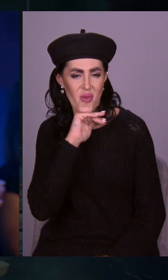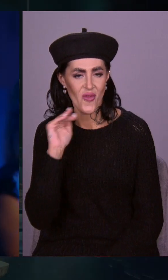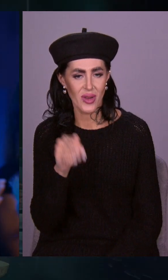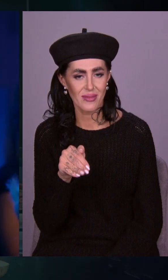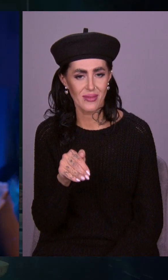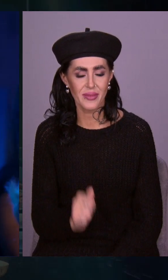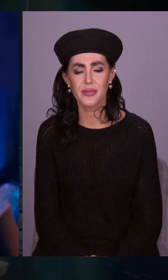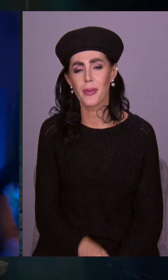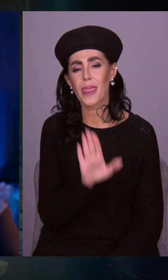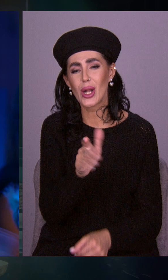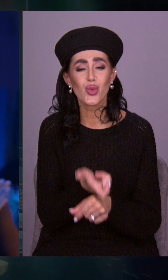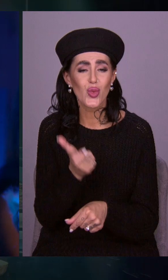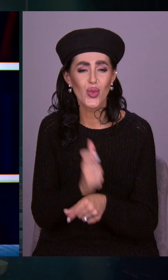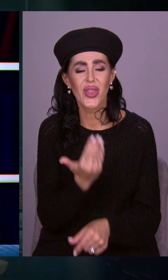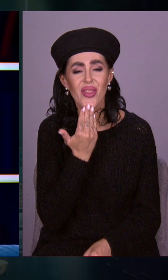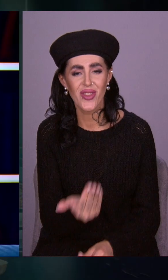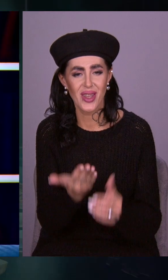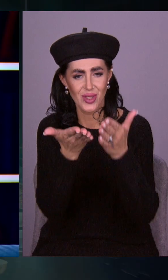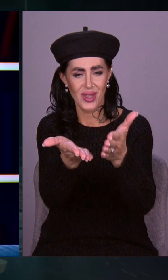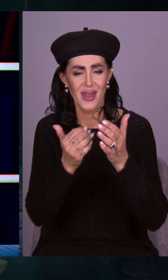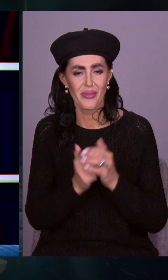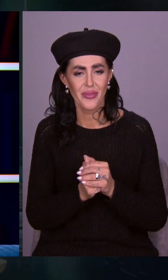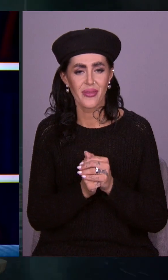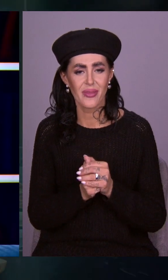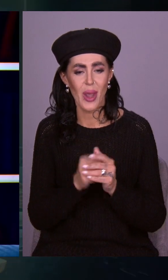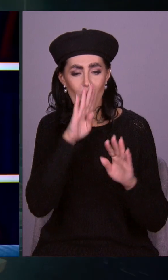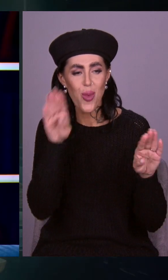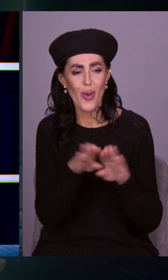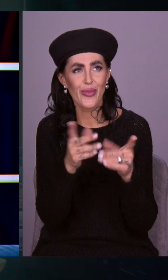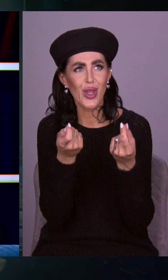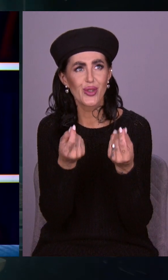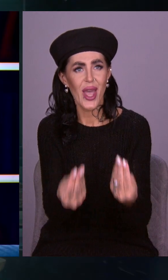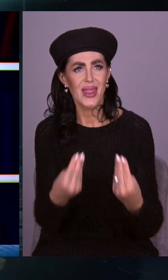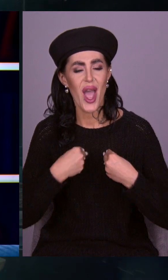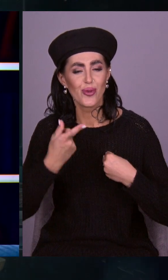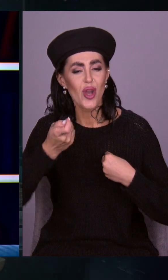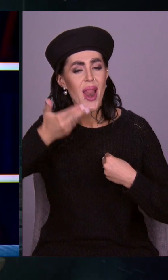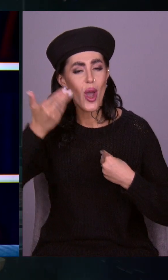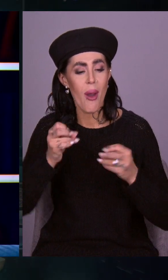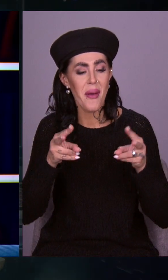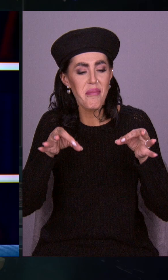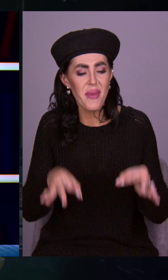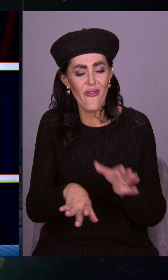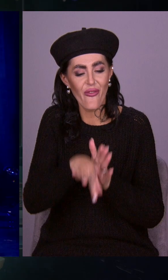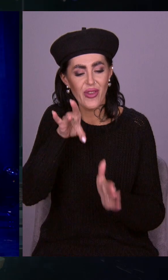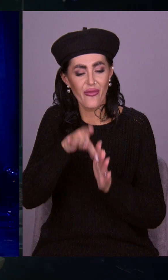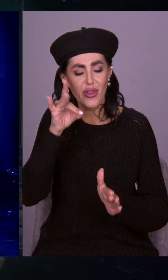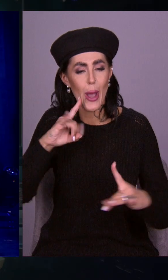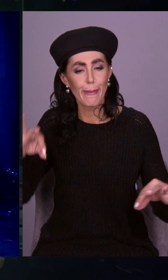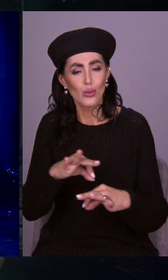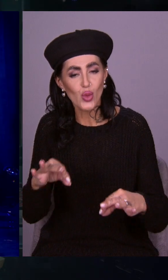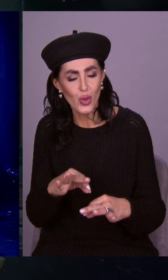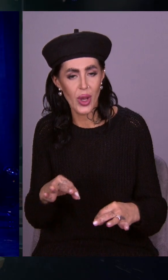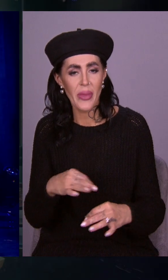вдячна. Ну, ти зараз полегшила нам точно вибір щодо музикантів, а так. Ліну Костенко